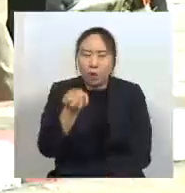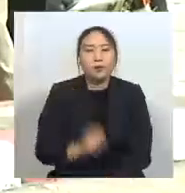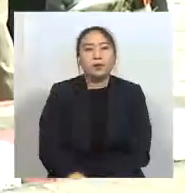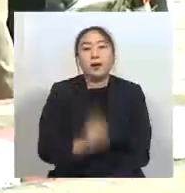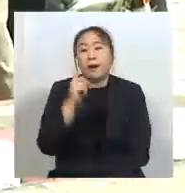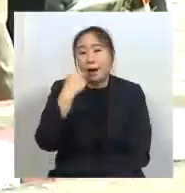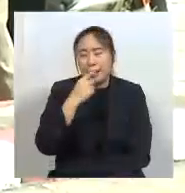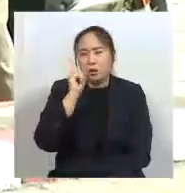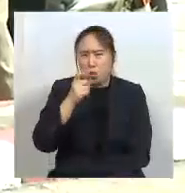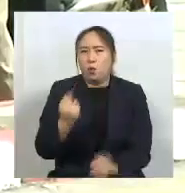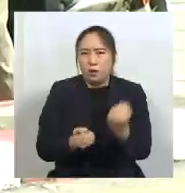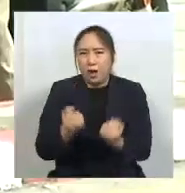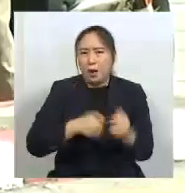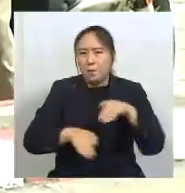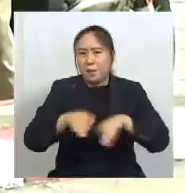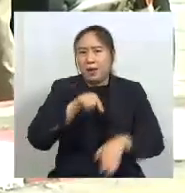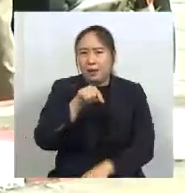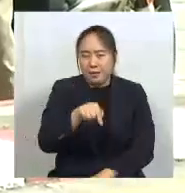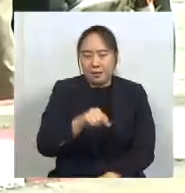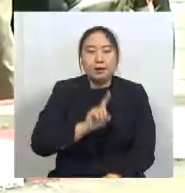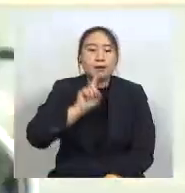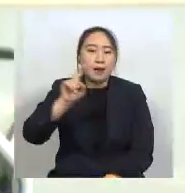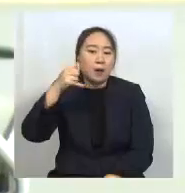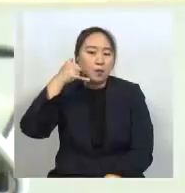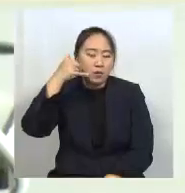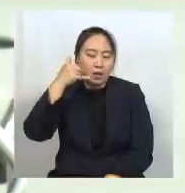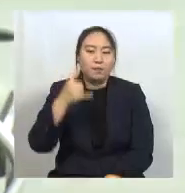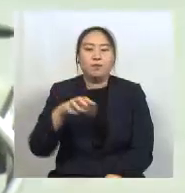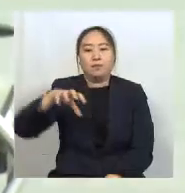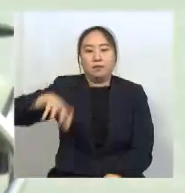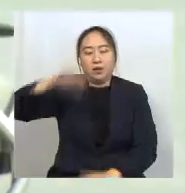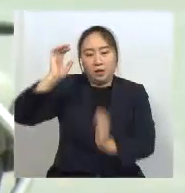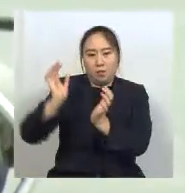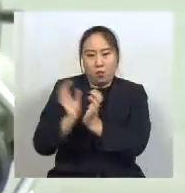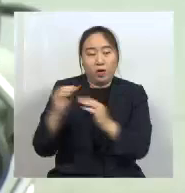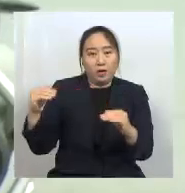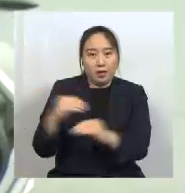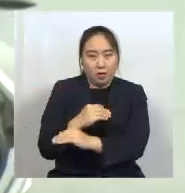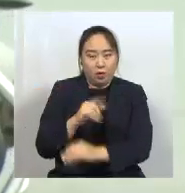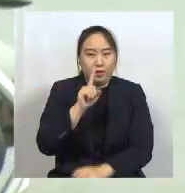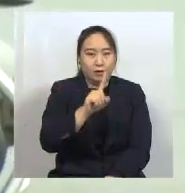ต้องใช้เส้นทางย่านดังกล่าวสอบถามได้ที่สายด่วนกองบังคับการตำรวจจราจร